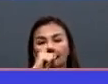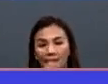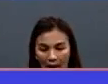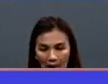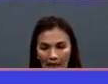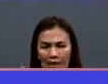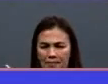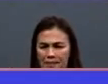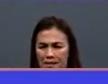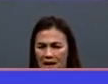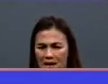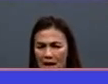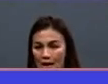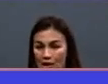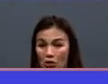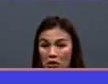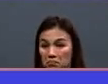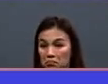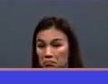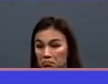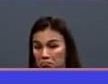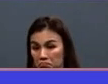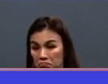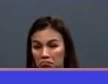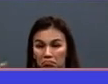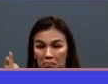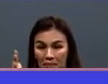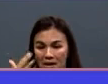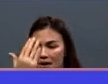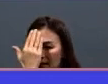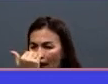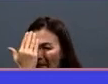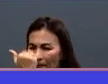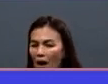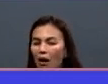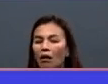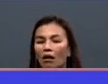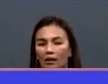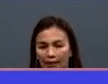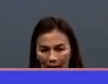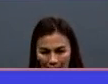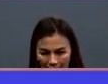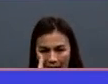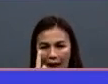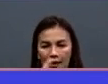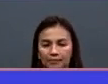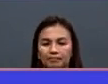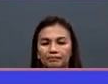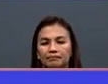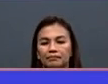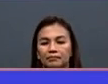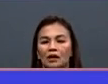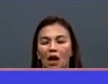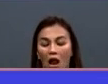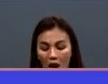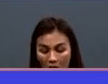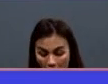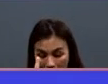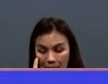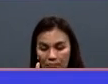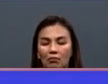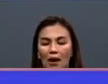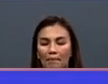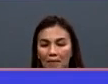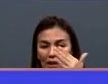ในระยะ 5ปีข้างหน้าเนี่ยเขาตั้งเป้าเอาไว้ว่าจะผลิตกำลังคนออกมาด้านเซมิคอนดักเตอร์แล้วก็อิเล็กทรอนิกส์ขั้น